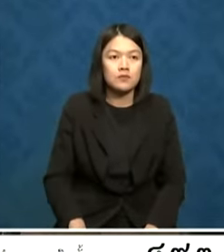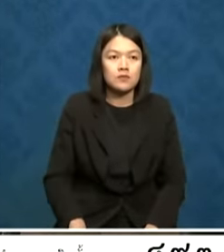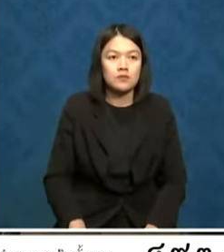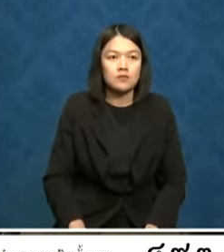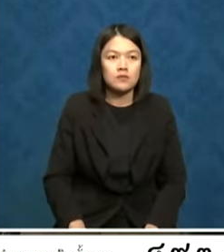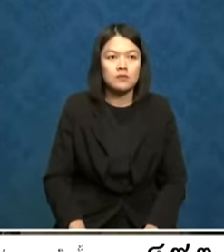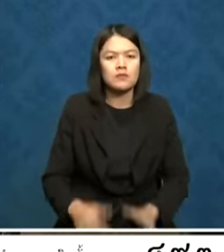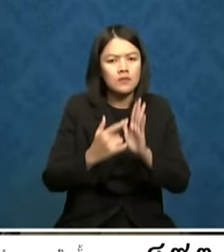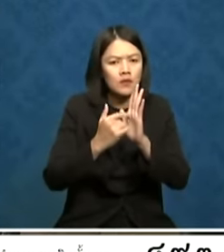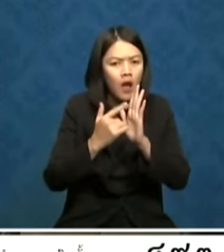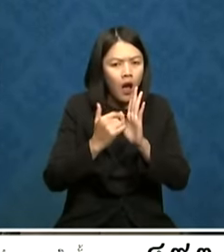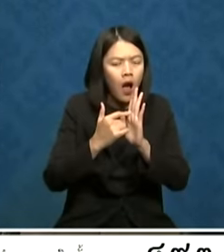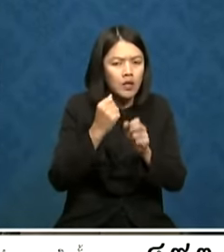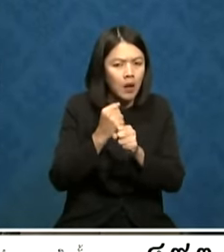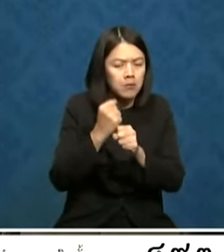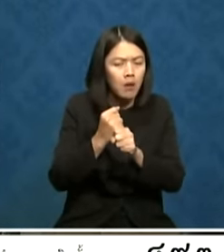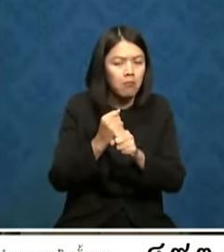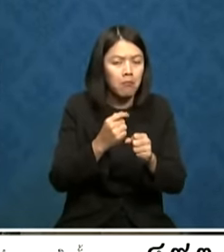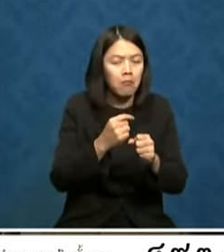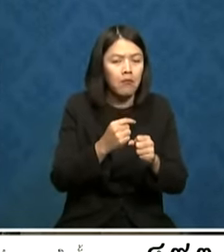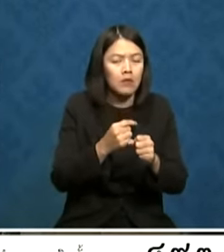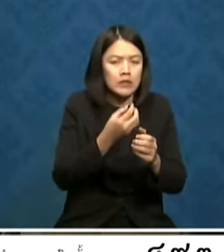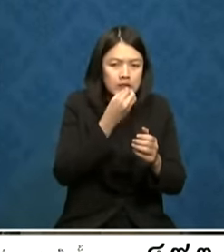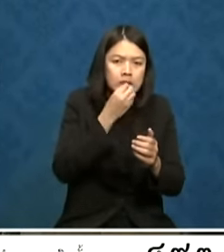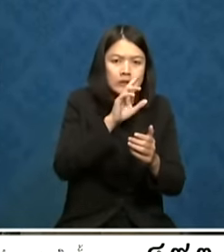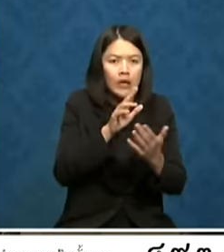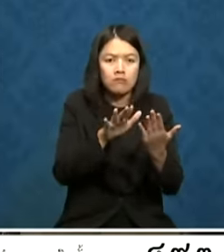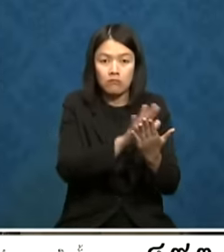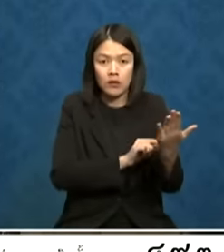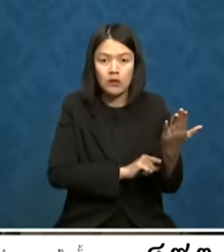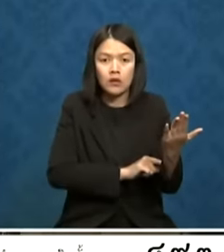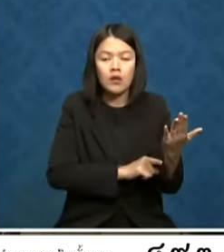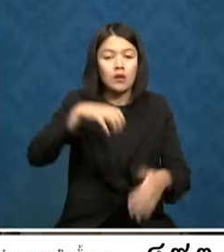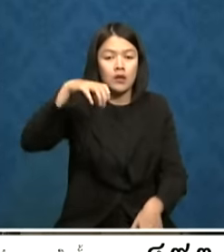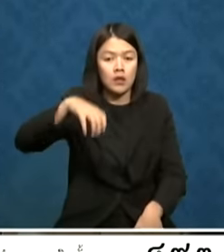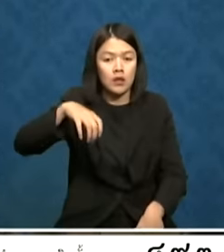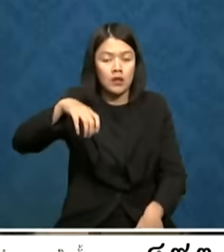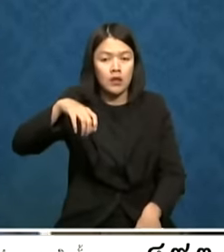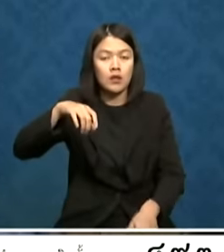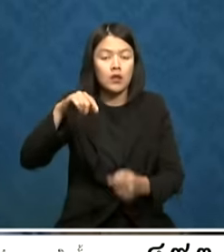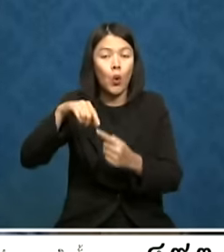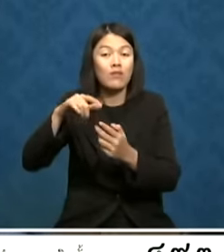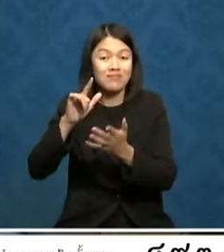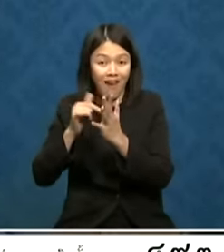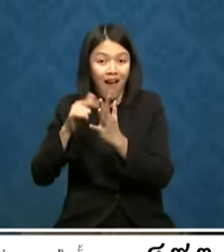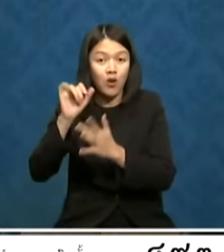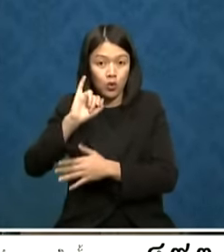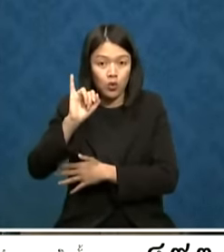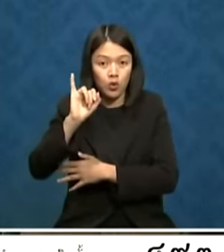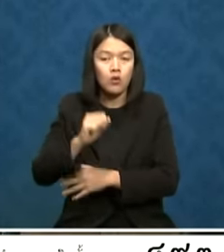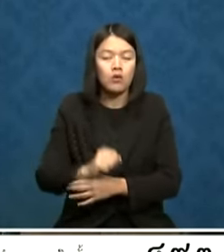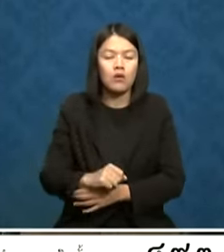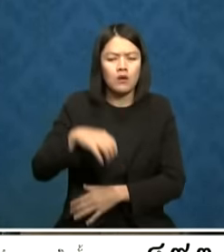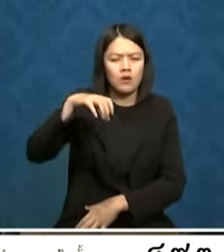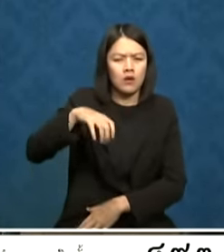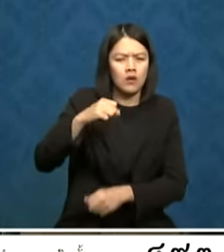การผลิตยาและเวชภัณฑ์ใช้ภายในประเทศคนทั่วไปก็ย่อมนึกถึงองค์การเภสัชกรรมใช่ไหมคะจะเกิดอะไรขึ้นถ้ามี